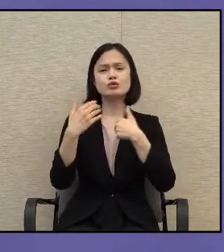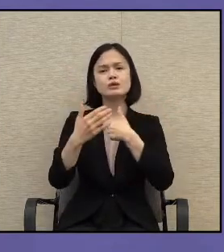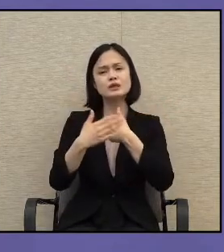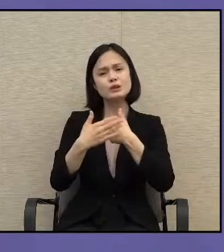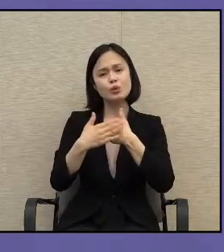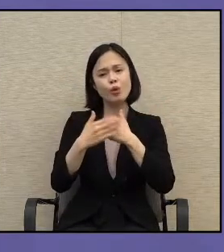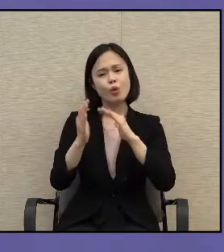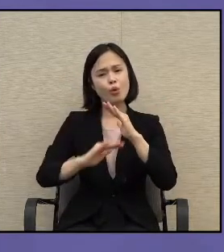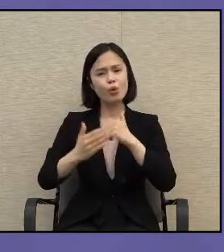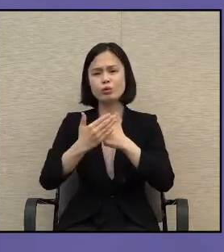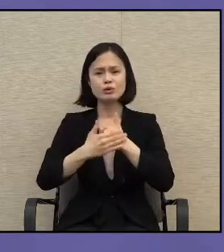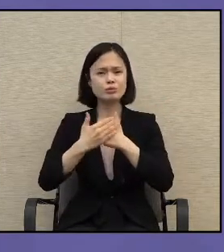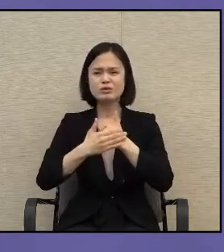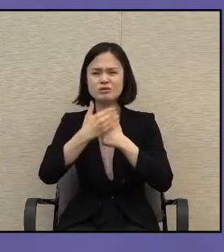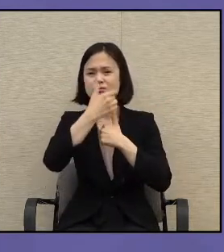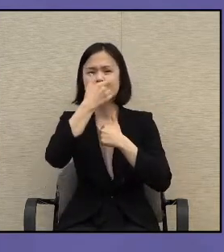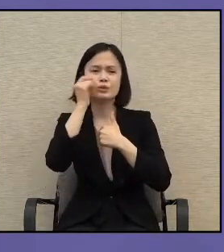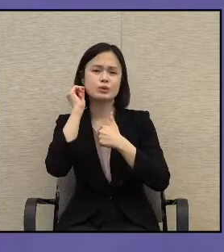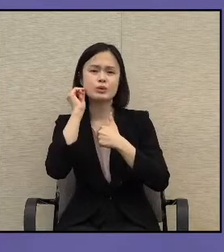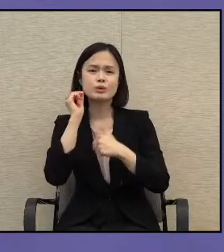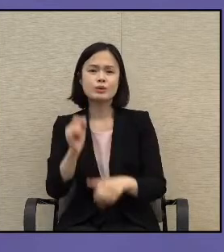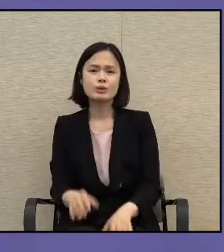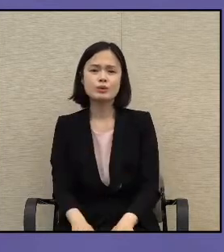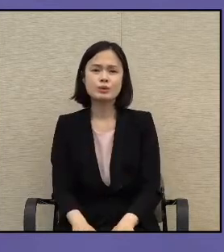있죠. 이런 식의 어떤